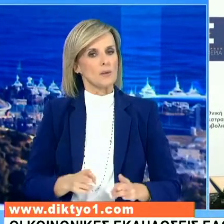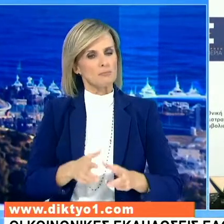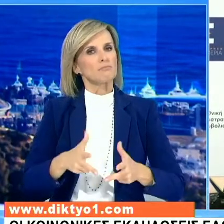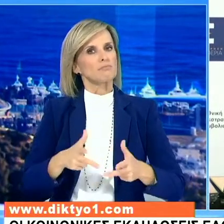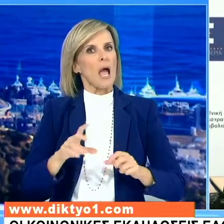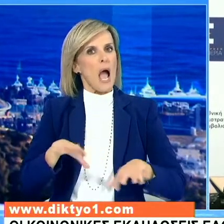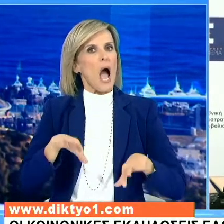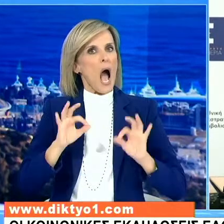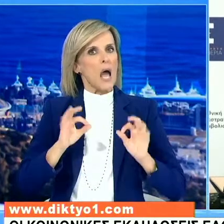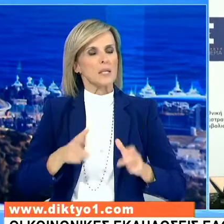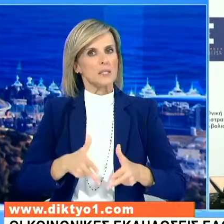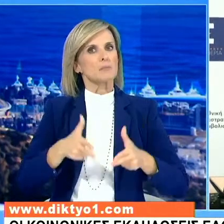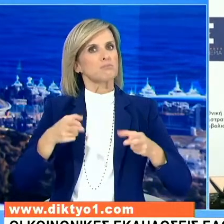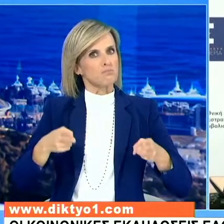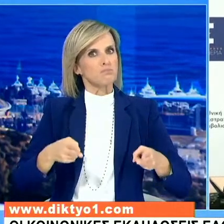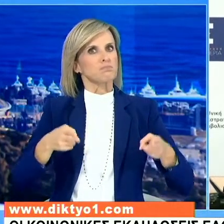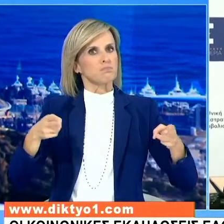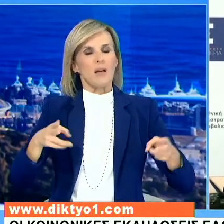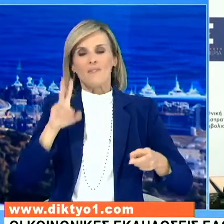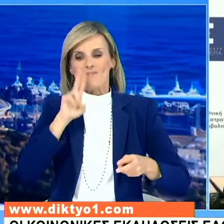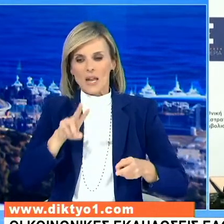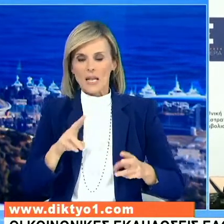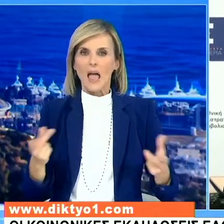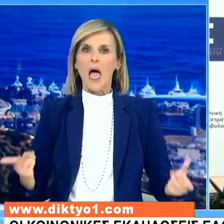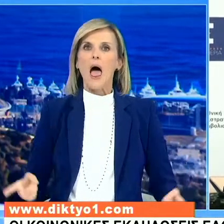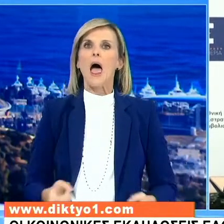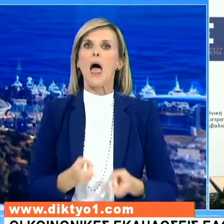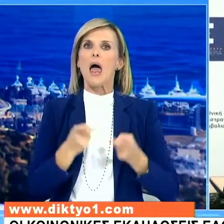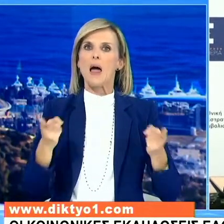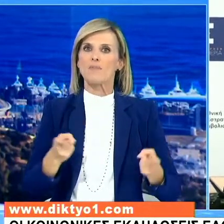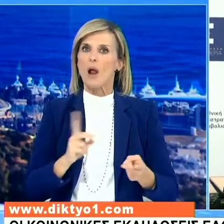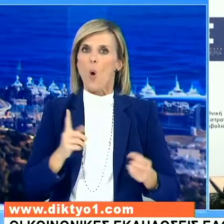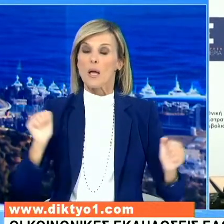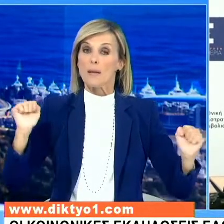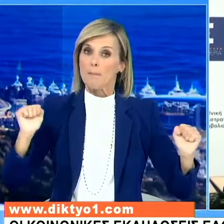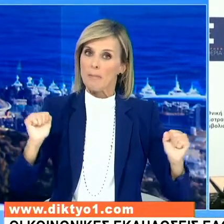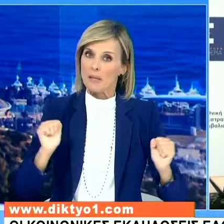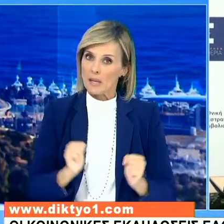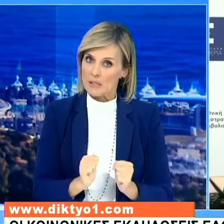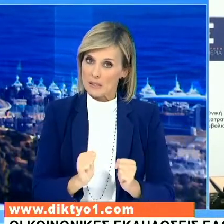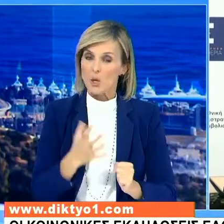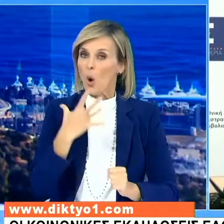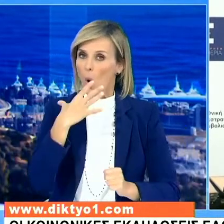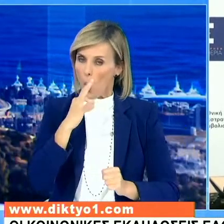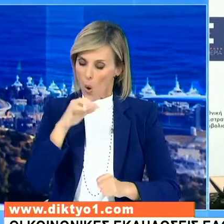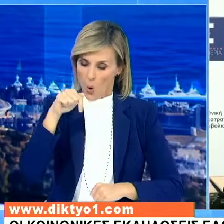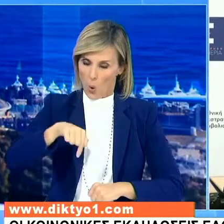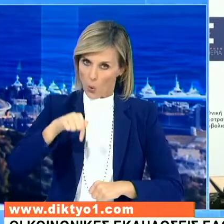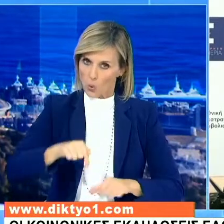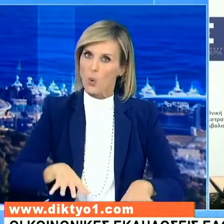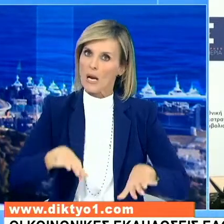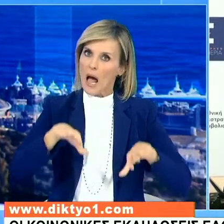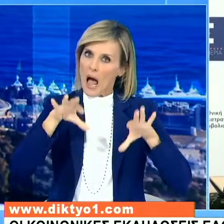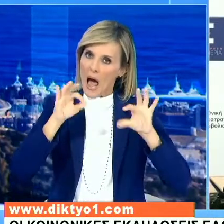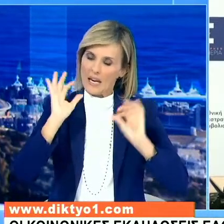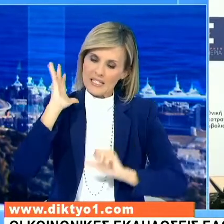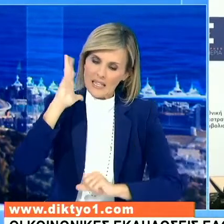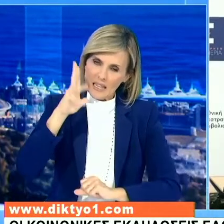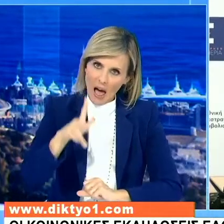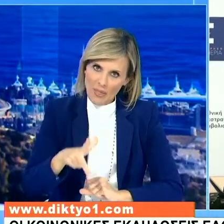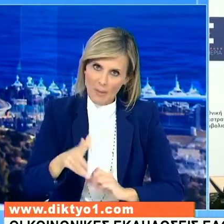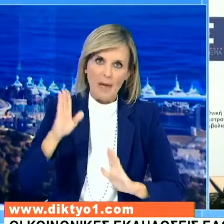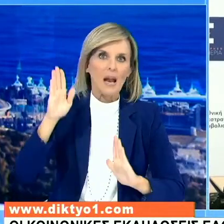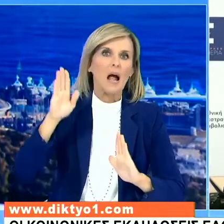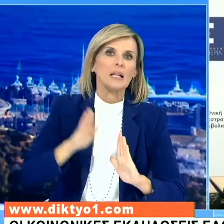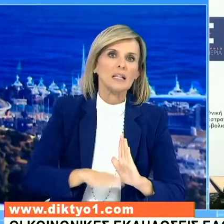Ελλάδα. Ο συνολικός αριθμός των νοσηλευόμενων στην επικράτεια έπεσε κάτω από τις 2.000 ασθενείς και ο κυλιόμενος μέσος όρος